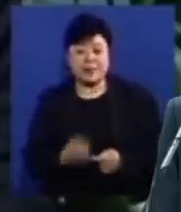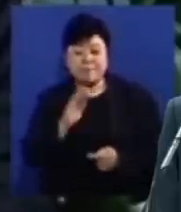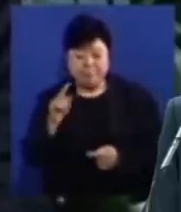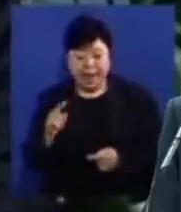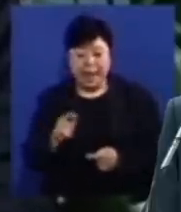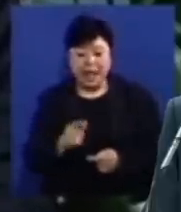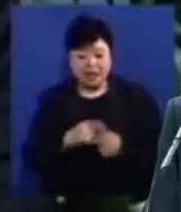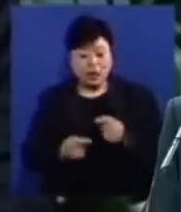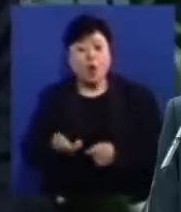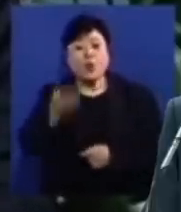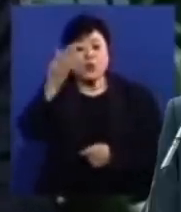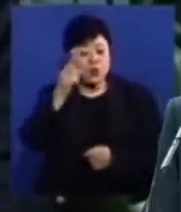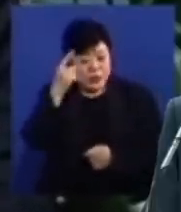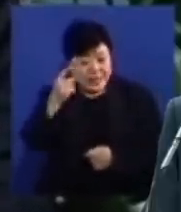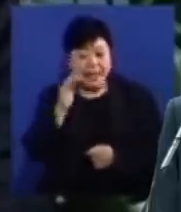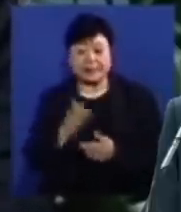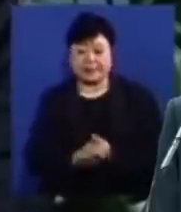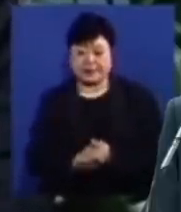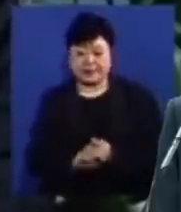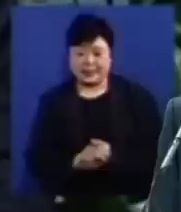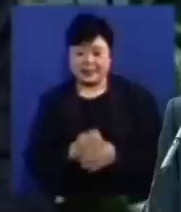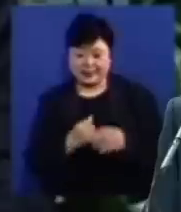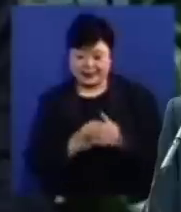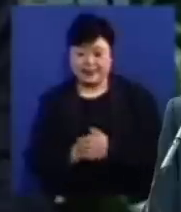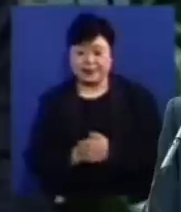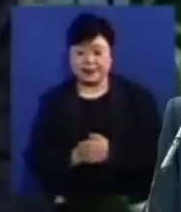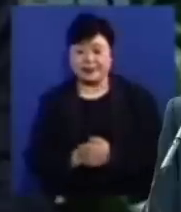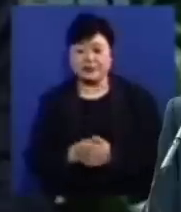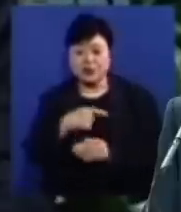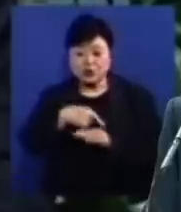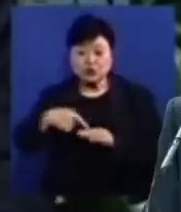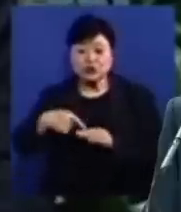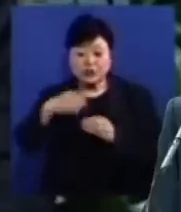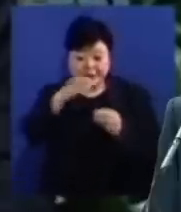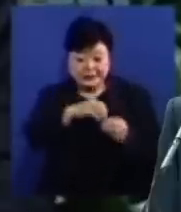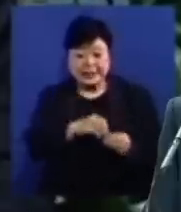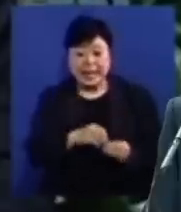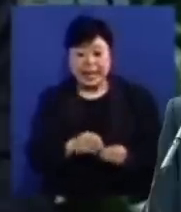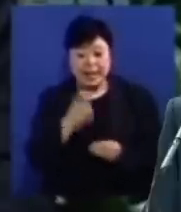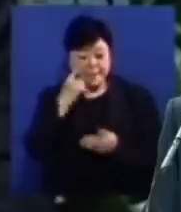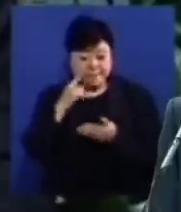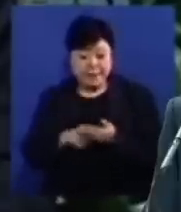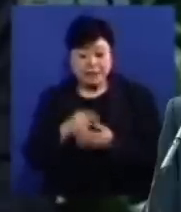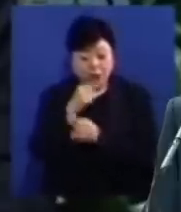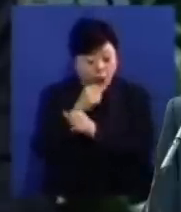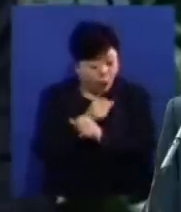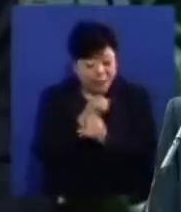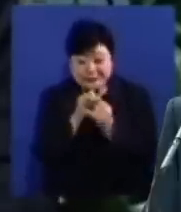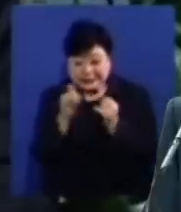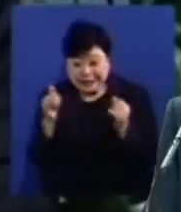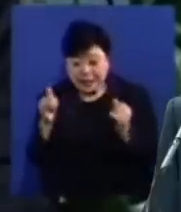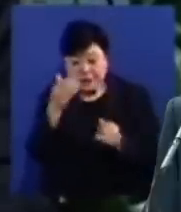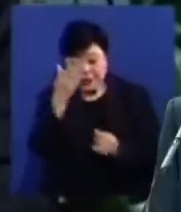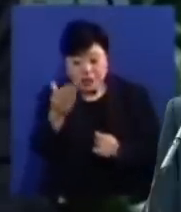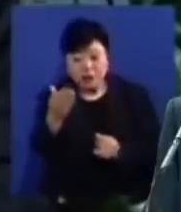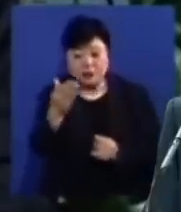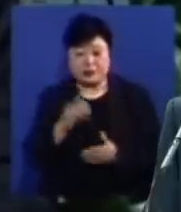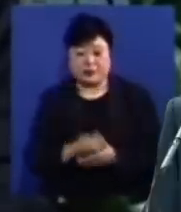위대한 것입니다. 그러므로 유전자를 발견한 과학자보다 여러분이 더 위대한